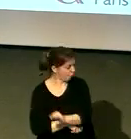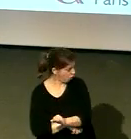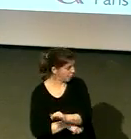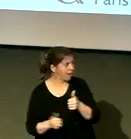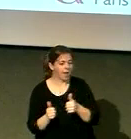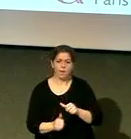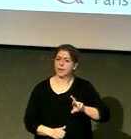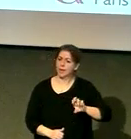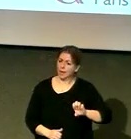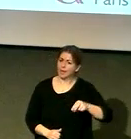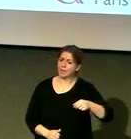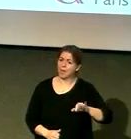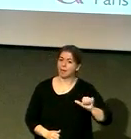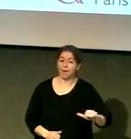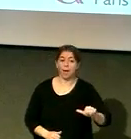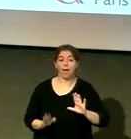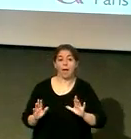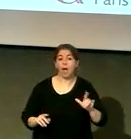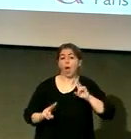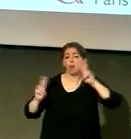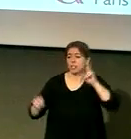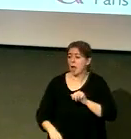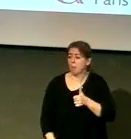il faut bien quelqu'un qui pose la première question, donc je me lance.